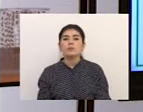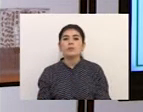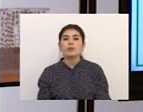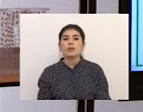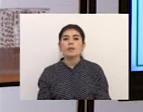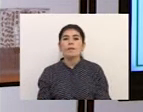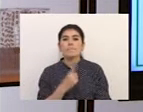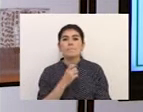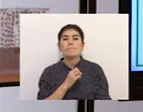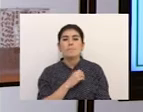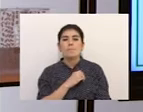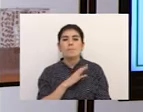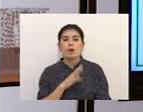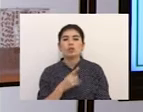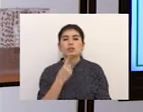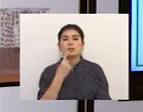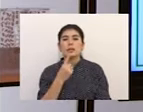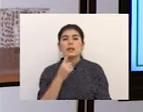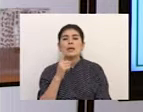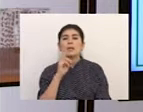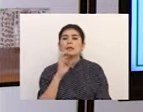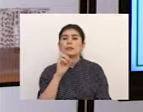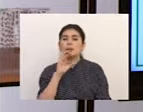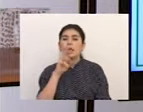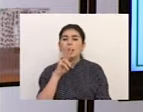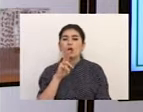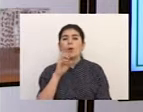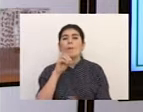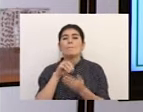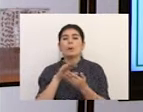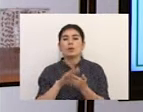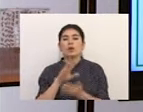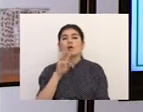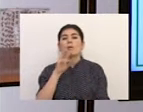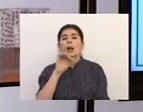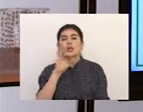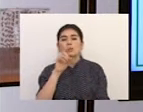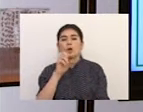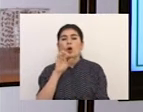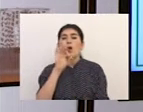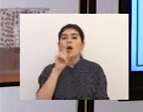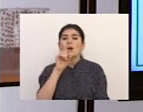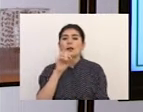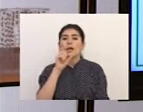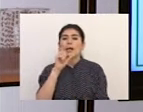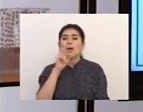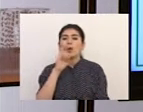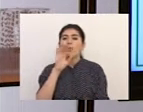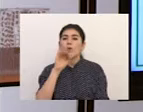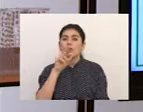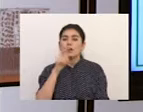Bilib oling. Bitta kesimlik belgisiga, mazmuniy va ohang tugalligiga ega bo'lgan